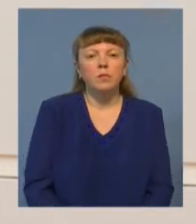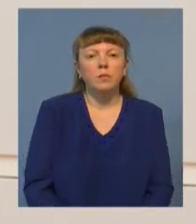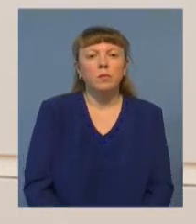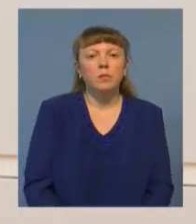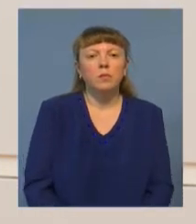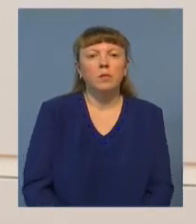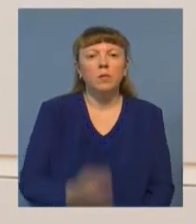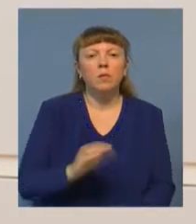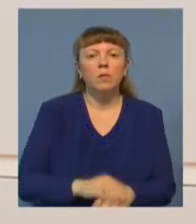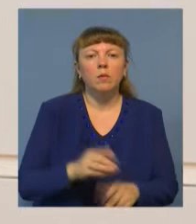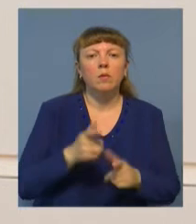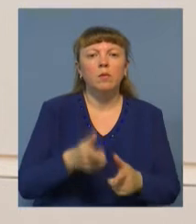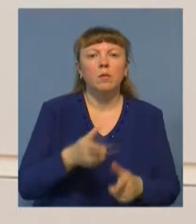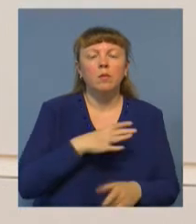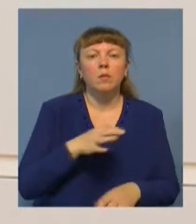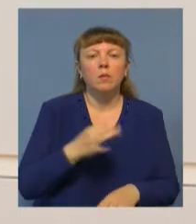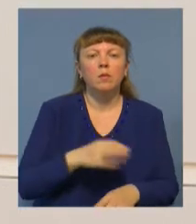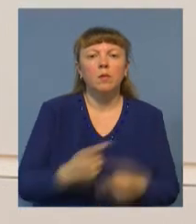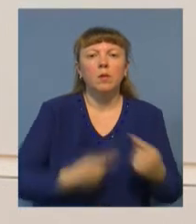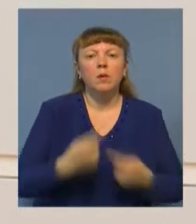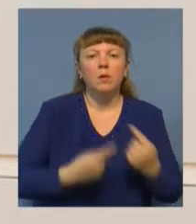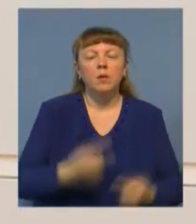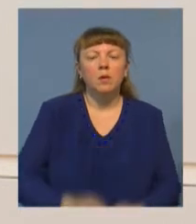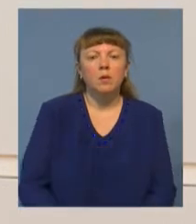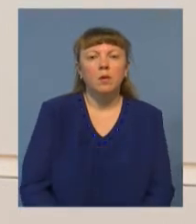факт вступления в наследство. То есть